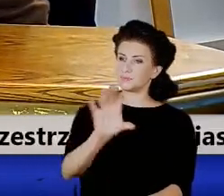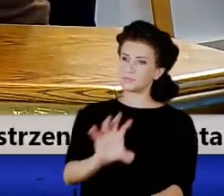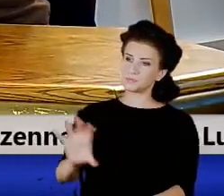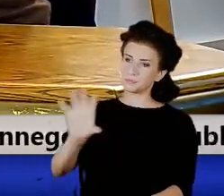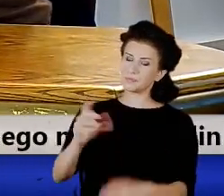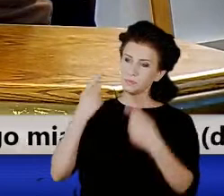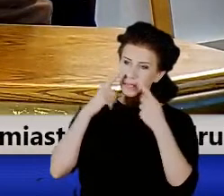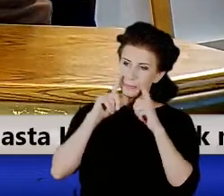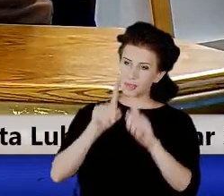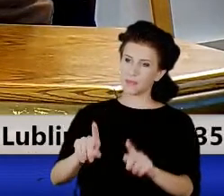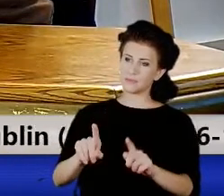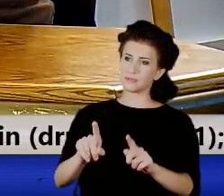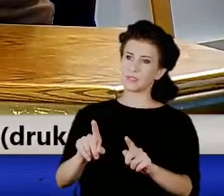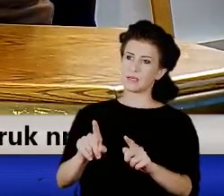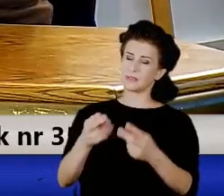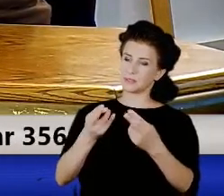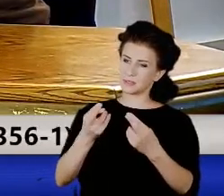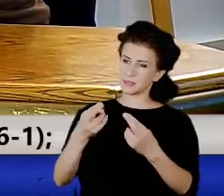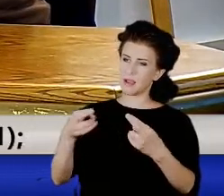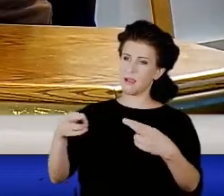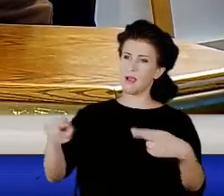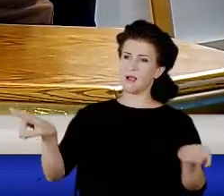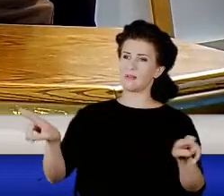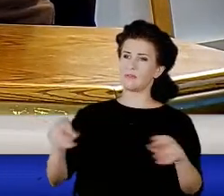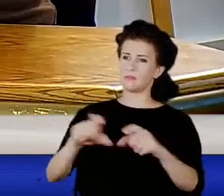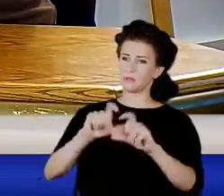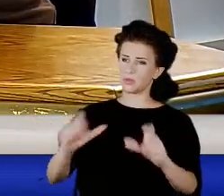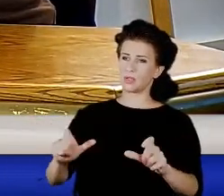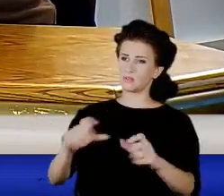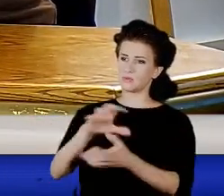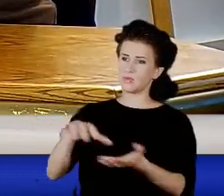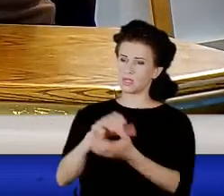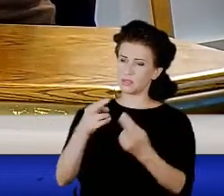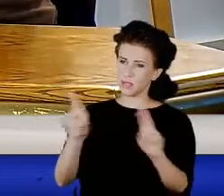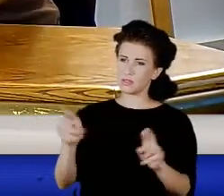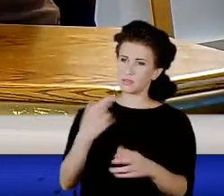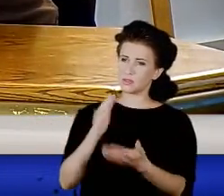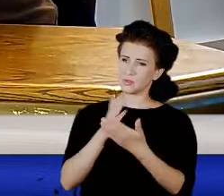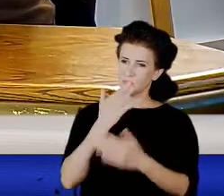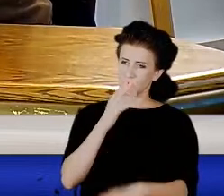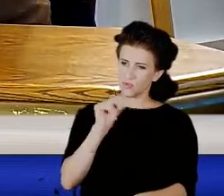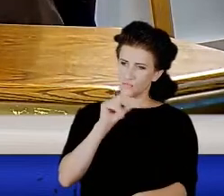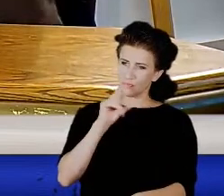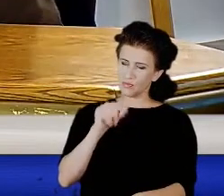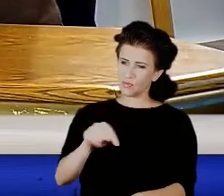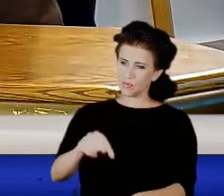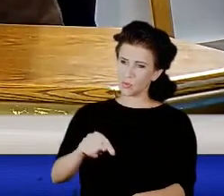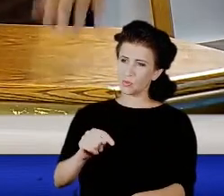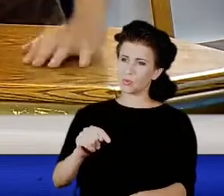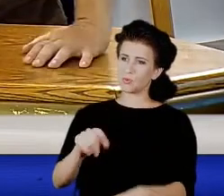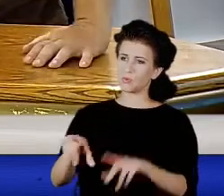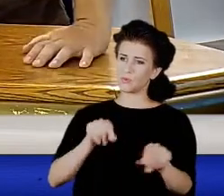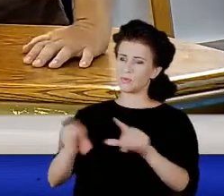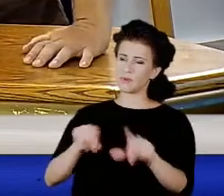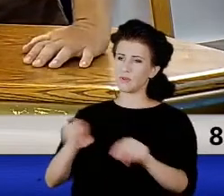się i przyjmijcie do wiadomości, jakie są nastroje w tym mieście. I to nie tylko mówię o tym referendum, tak? Możecie je zlekceważyć, chociaż pod